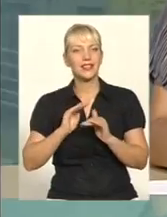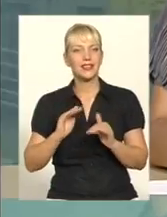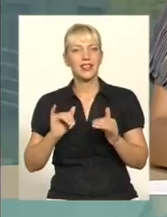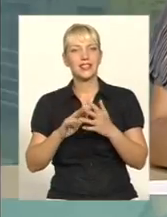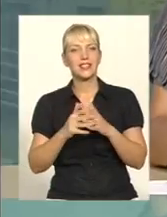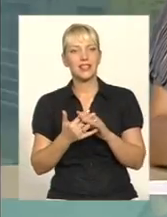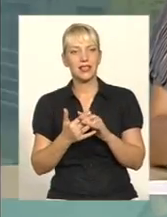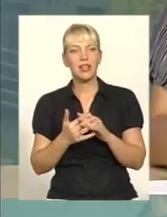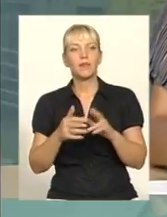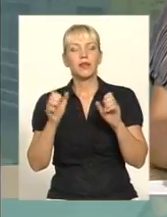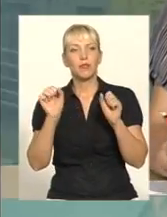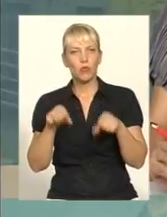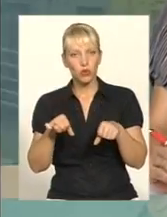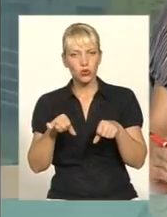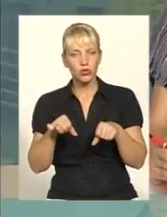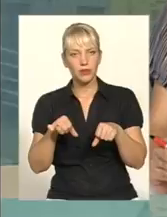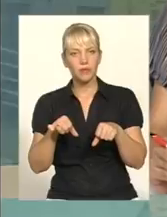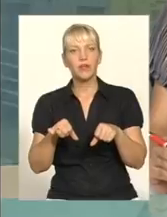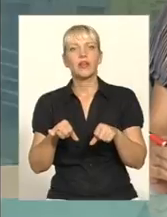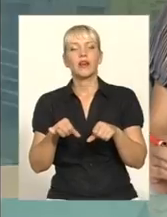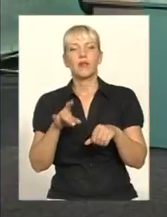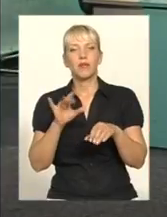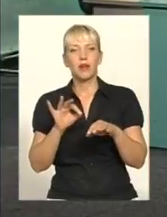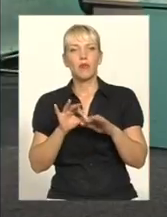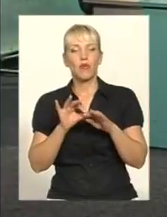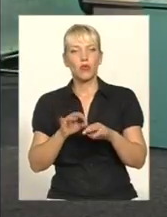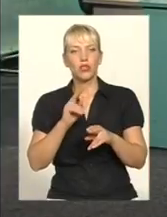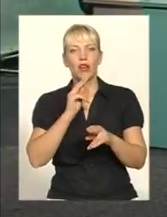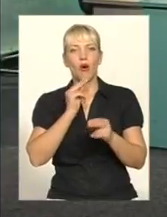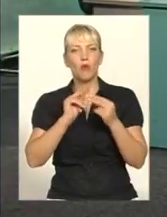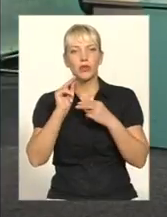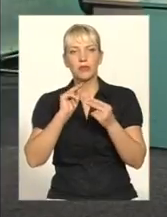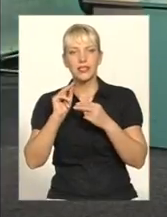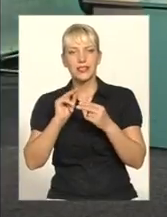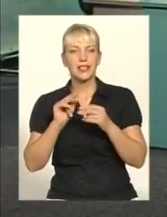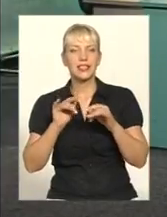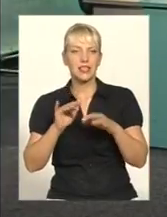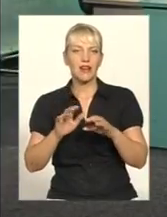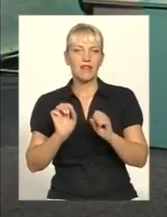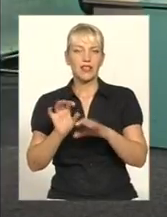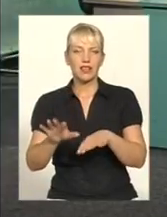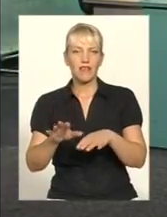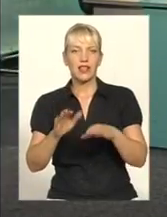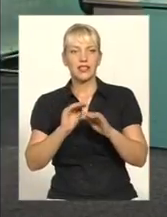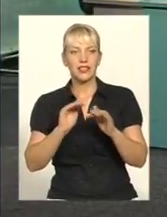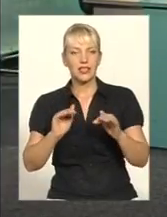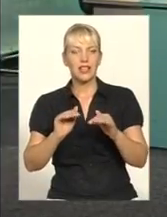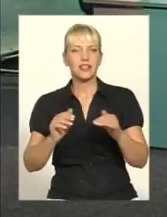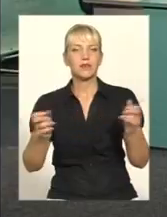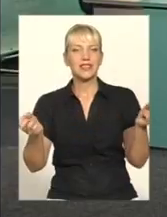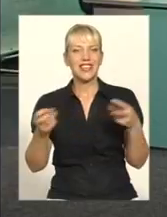сіл можуть безпосередньо при проведенні тих оптимізаційних закладів віддавати дітей в такі спеціалізовані ліцеї-інтернати, де